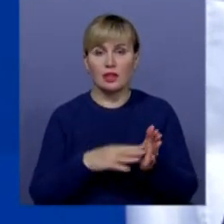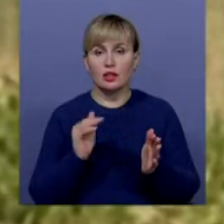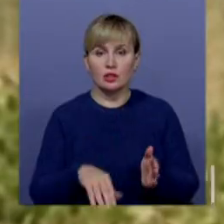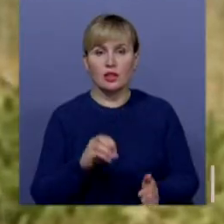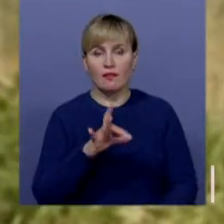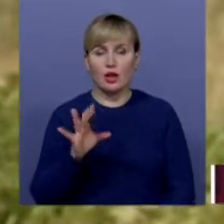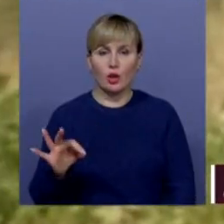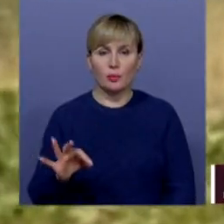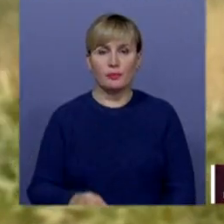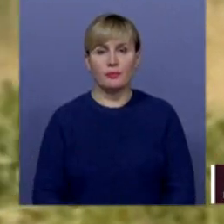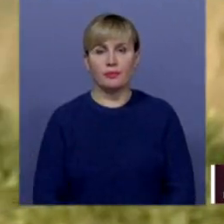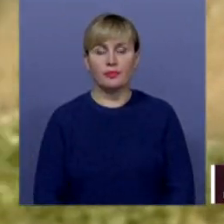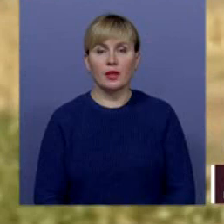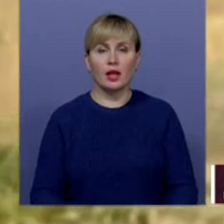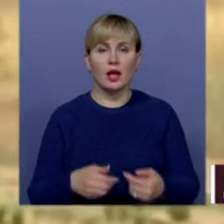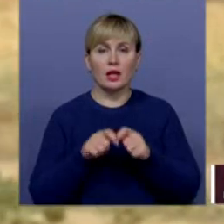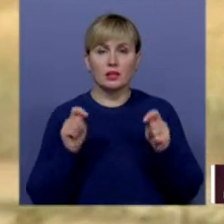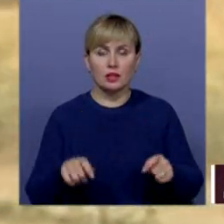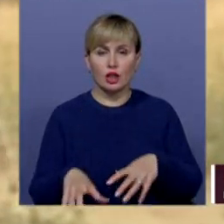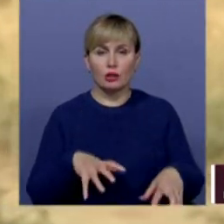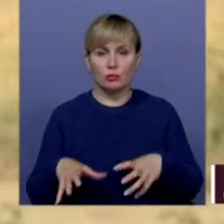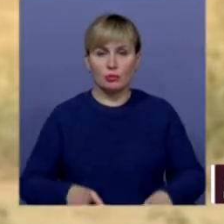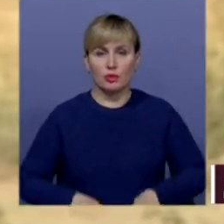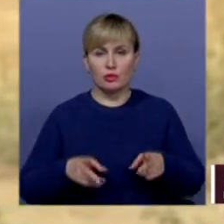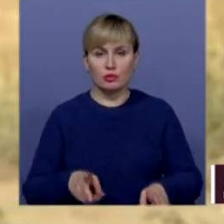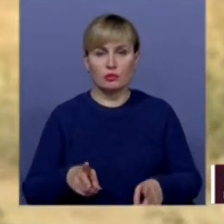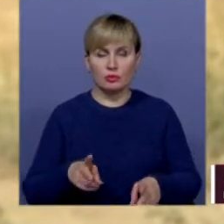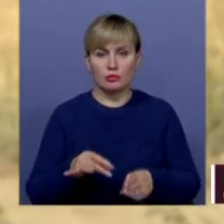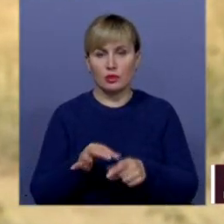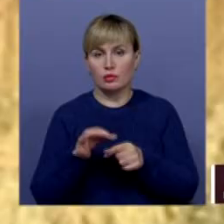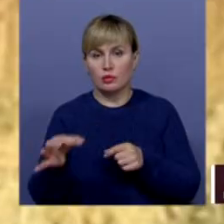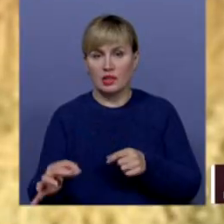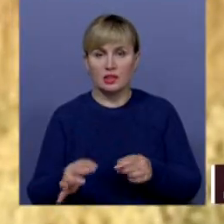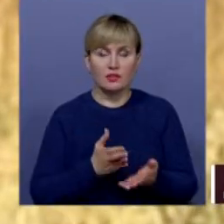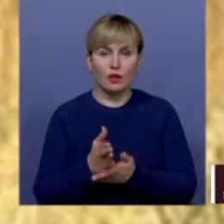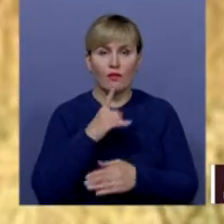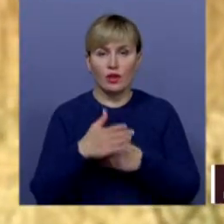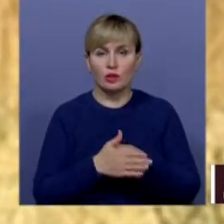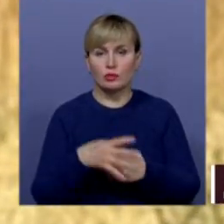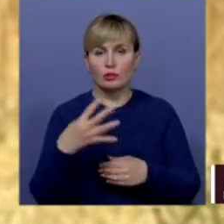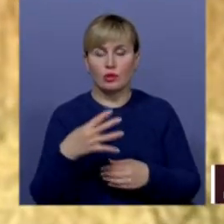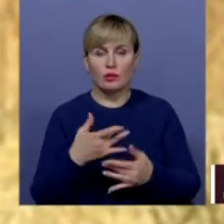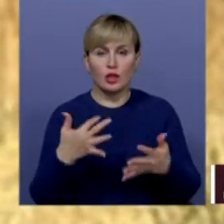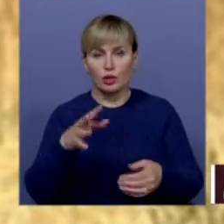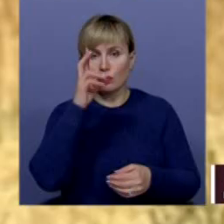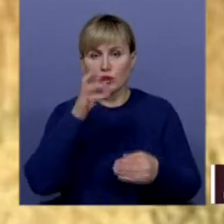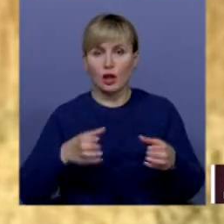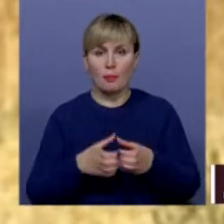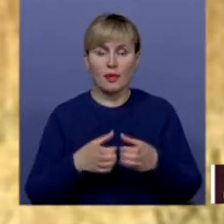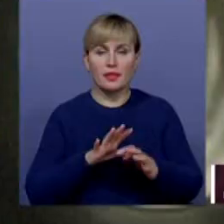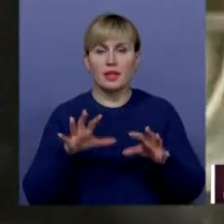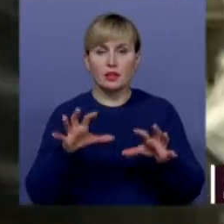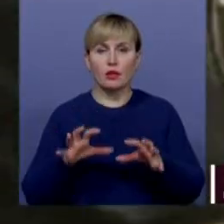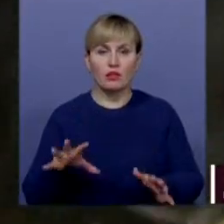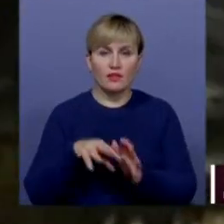евро. Раскрыли коррупционные преступления и в аграрной сфере. Выяснилось, что около 40 квазигосударственных компаний